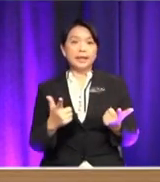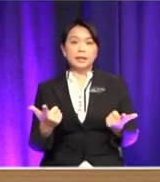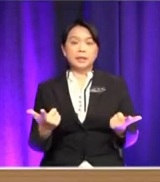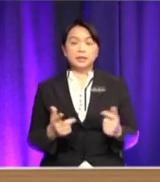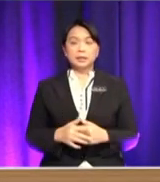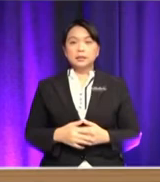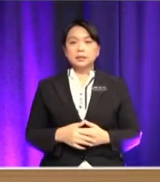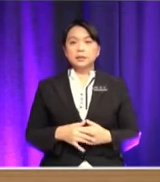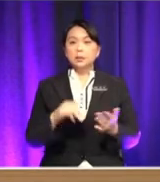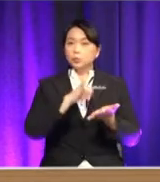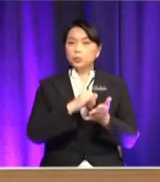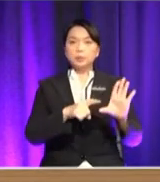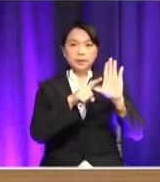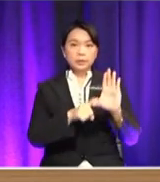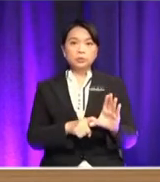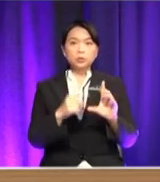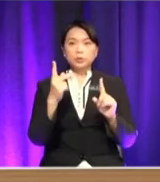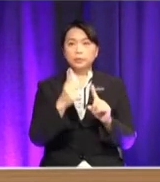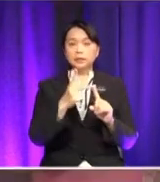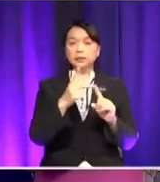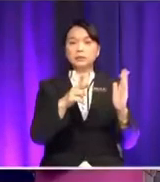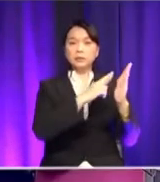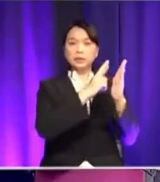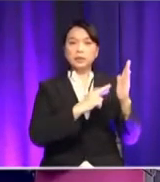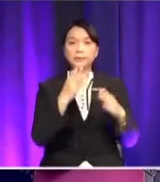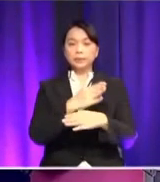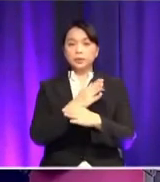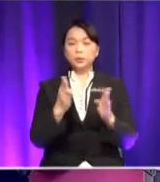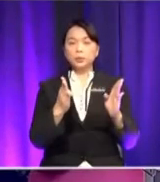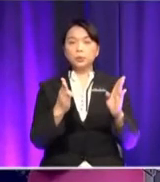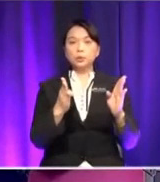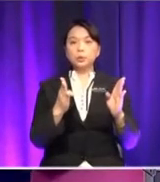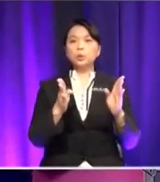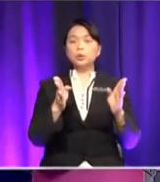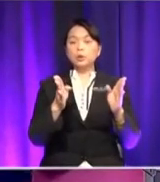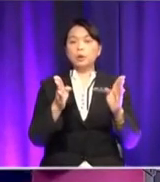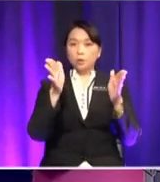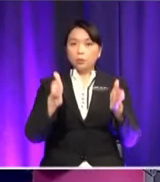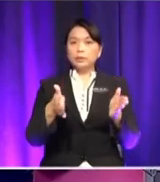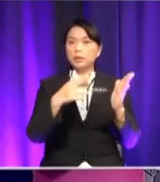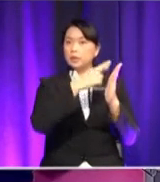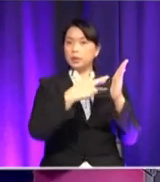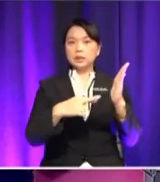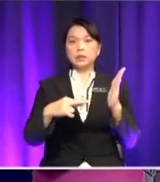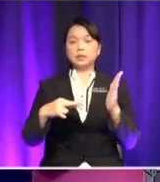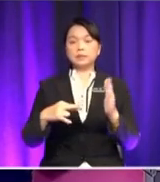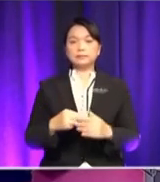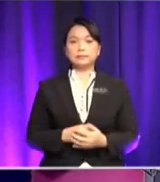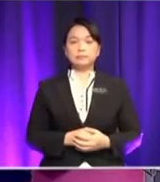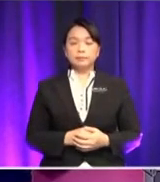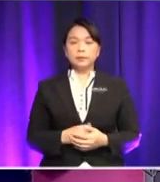bergantung kepada rekabentuk a kite kite nih mempunyai pelbagai